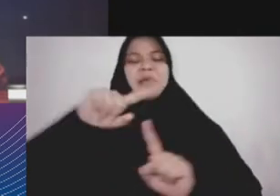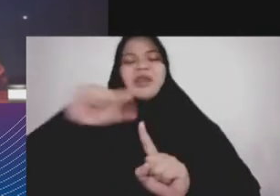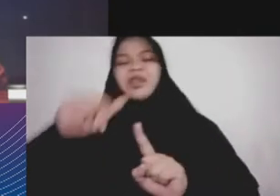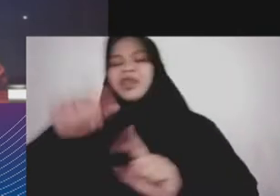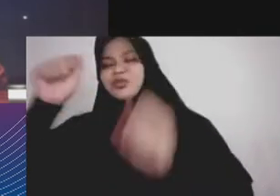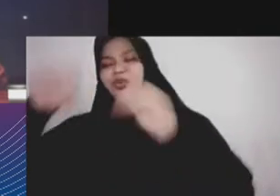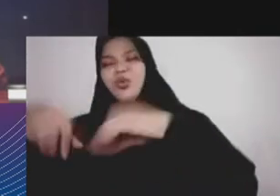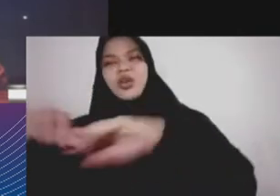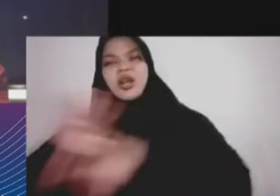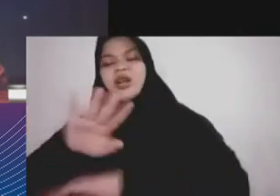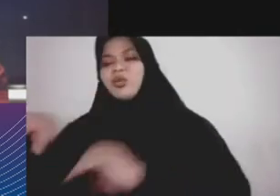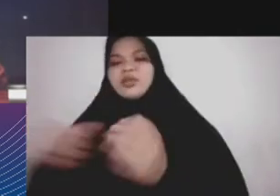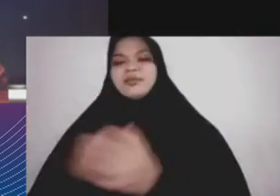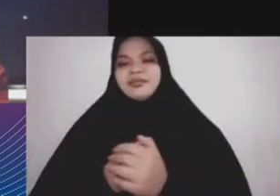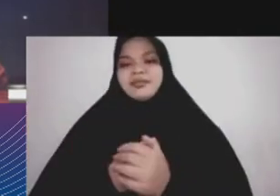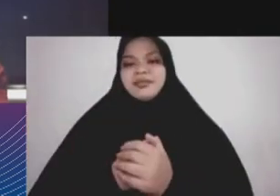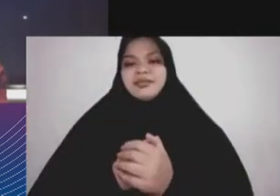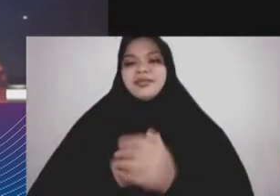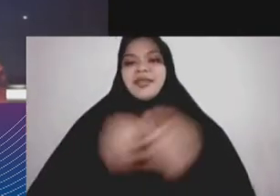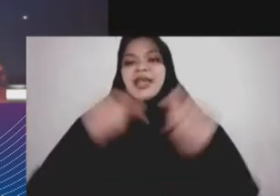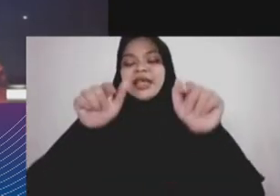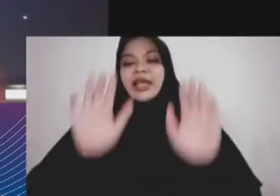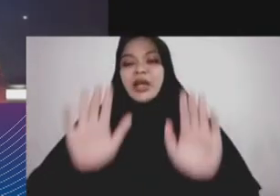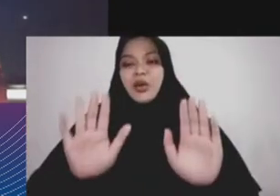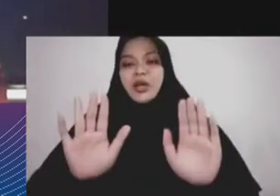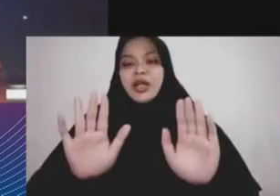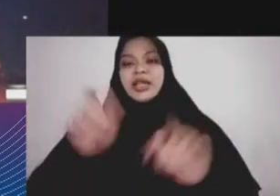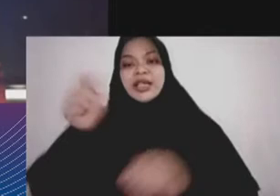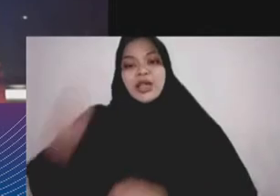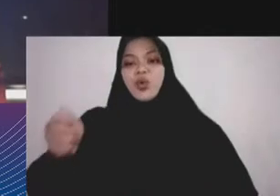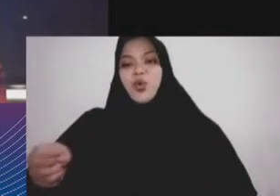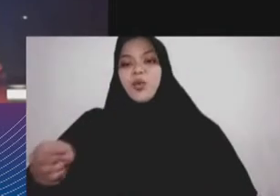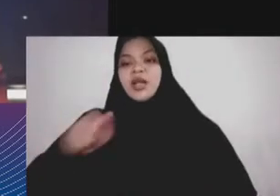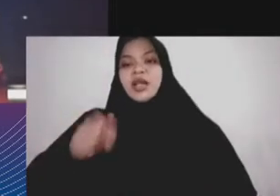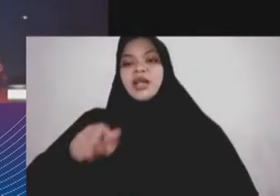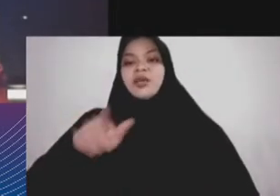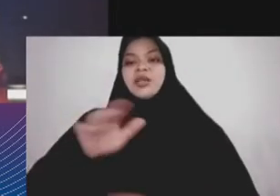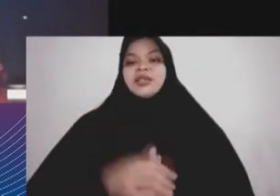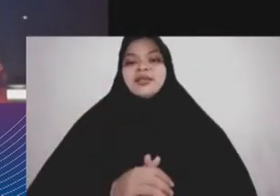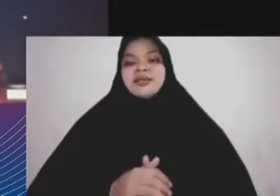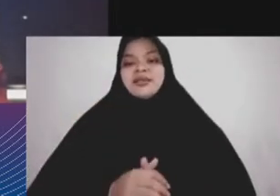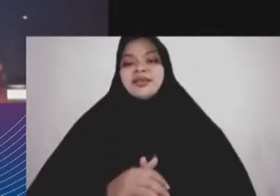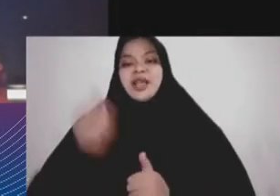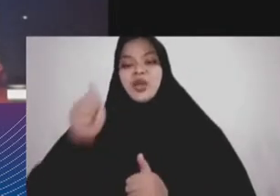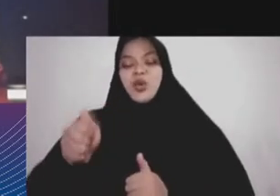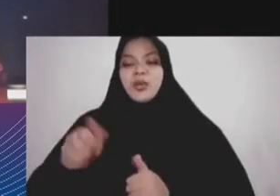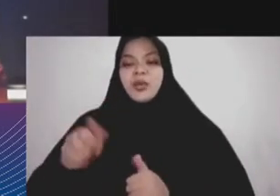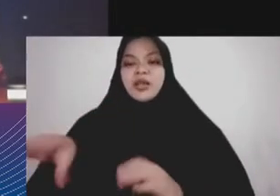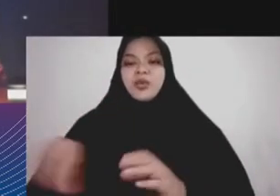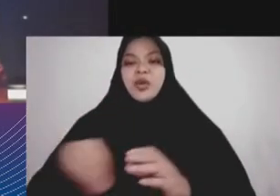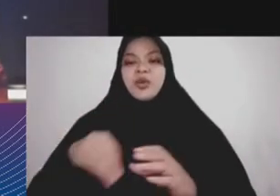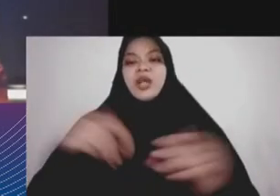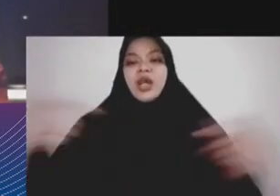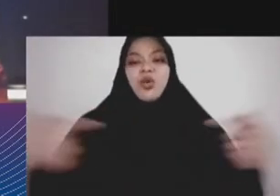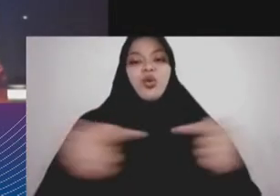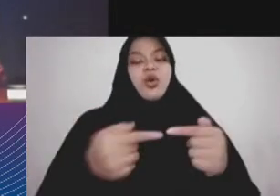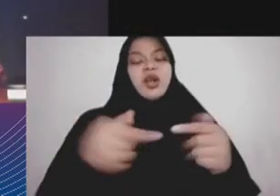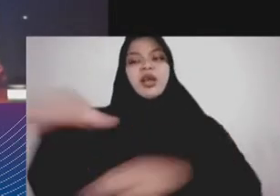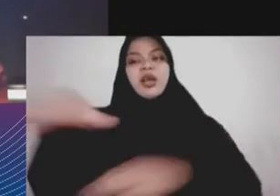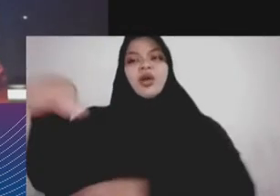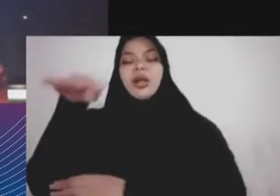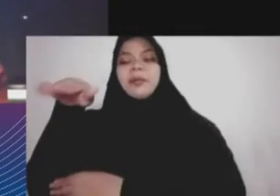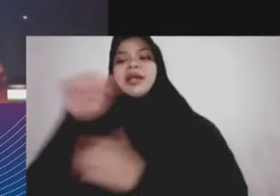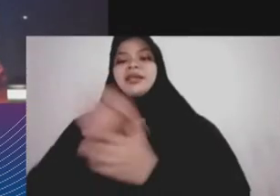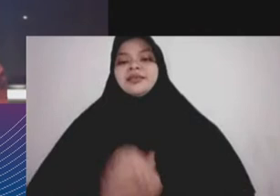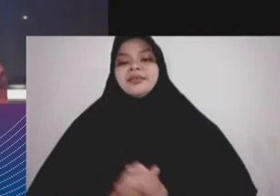simply the law that law regarding or related to criminal. Criminal in